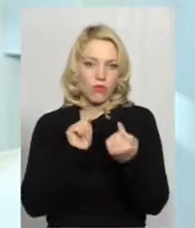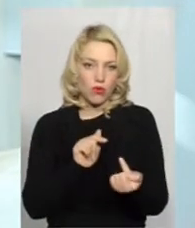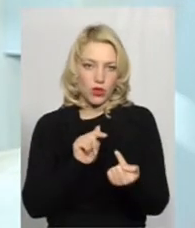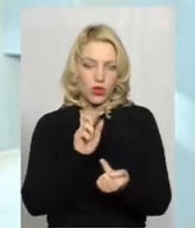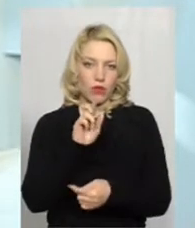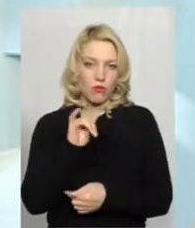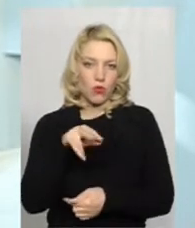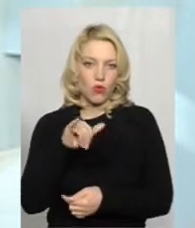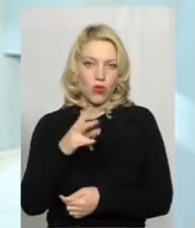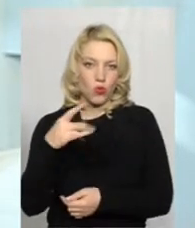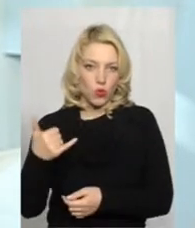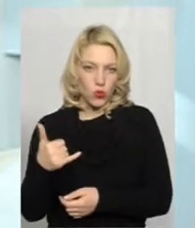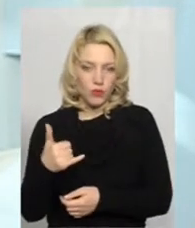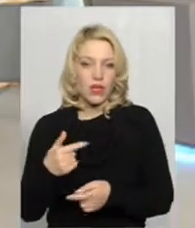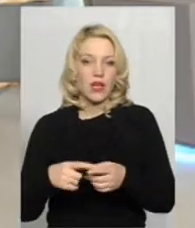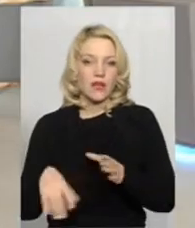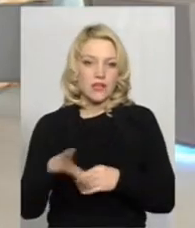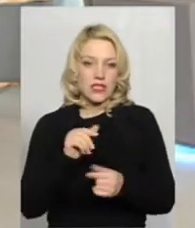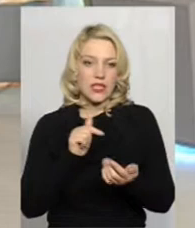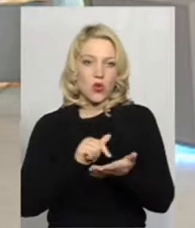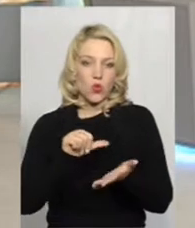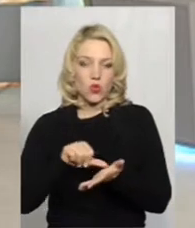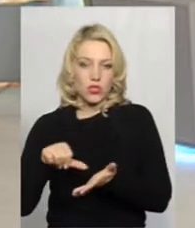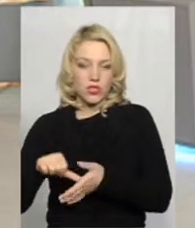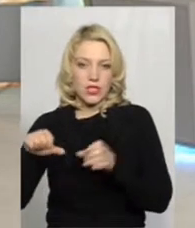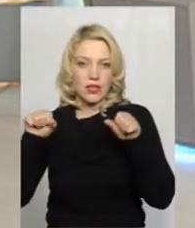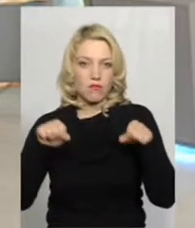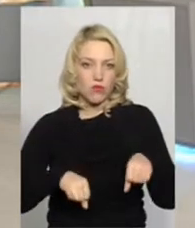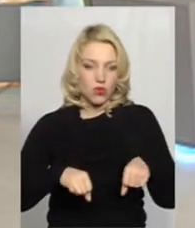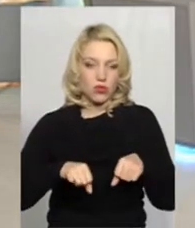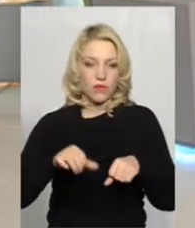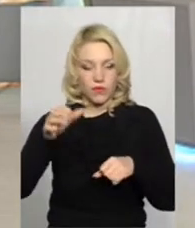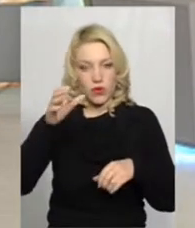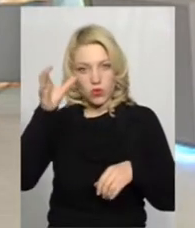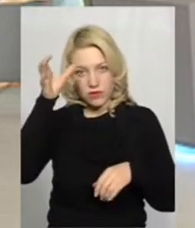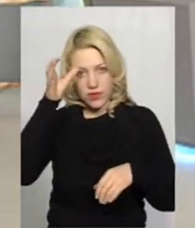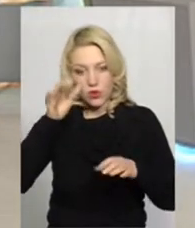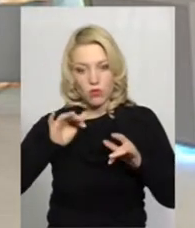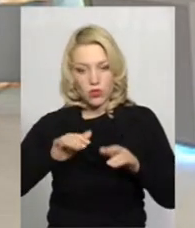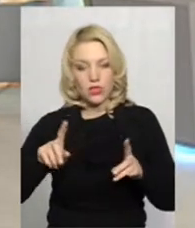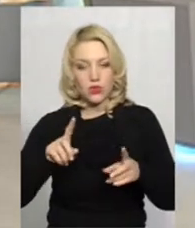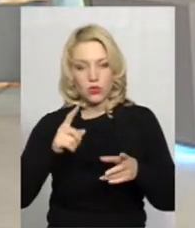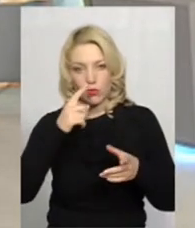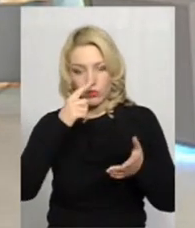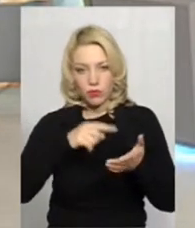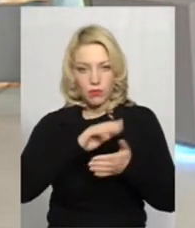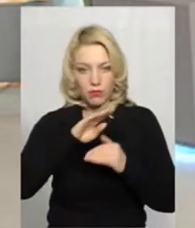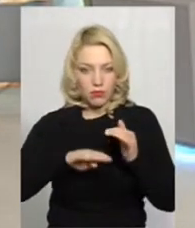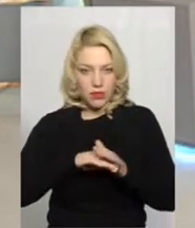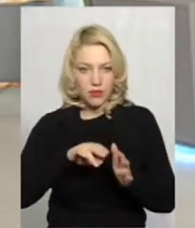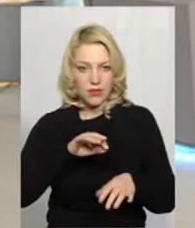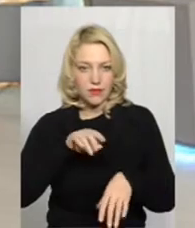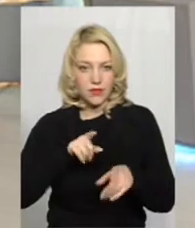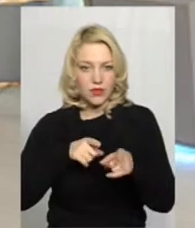булінгу. Усі учасники можуть освітнього процесу, які піддаються